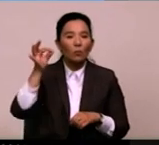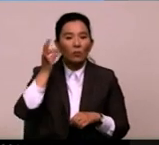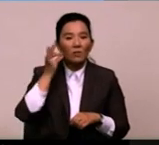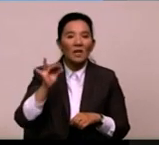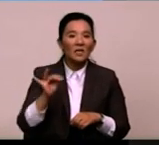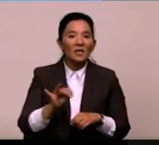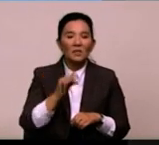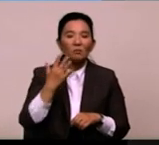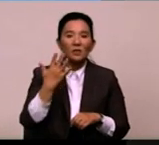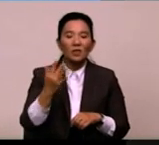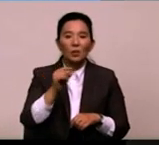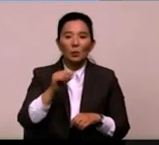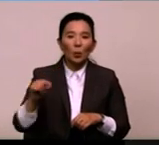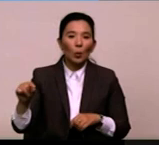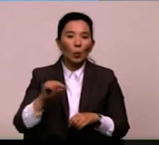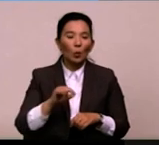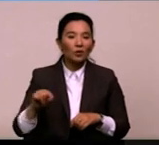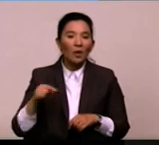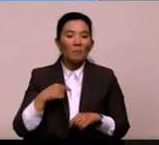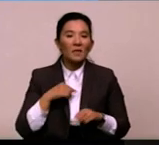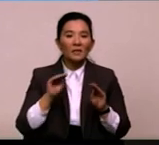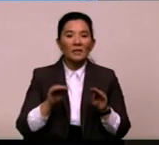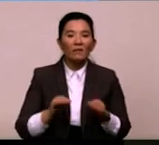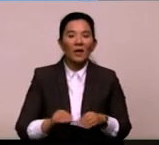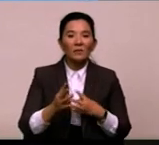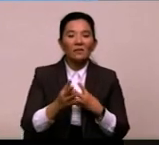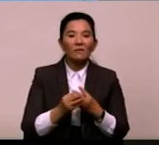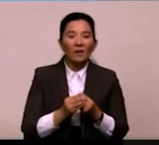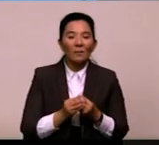вспомнить из пяти строчек. Мы составляем с вами